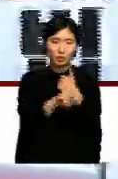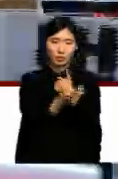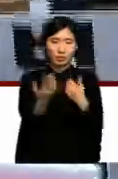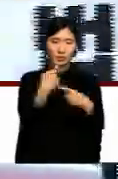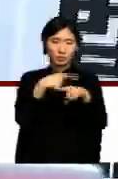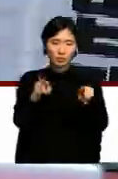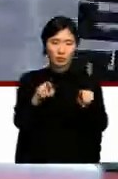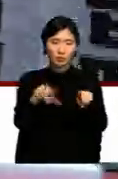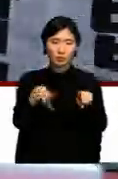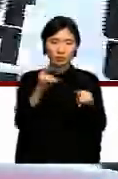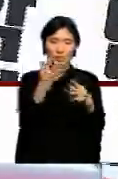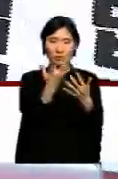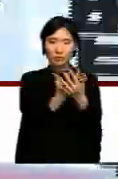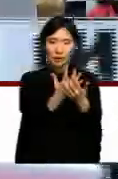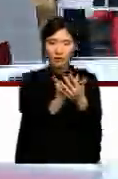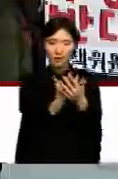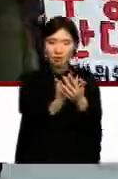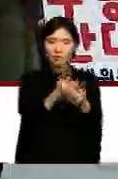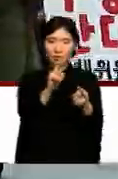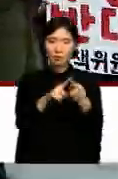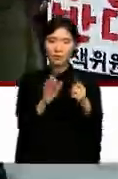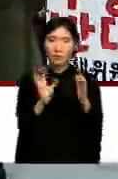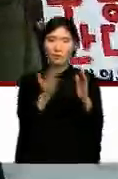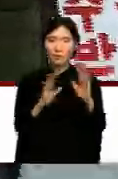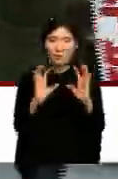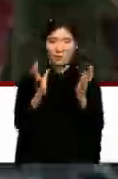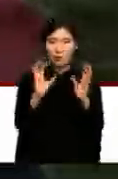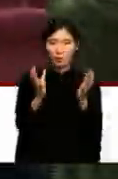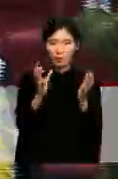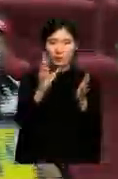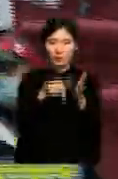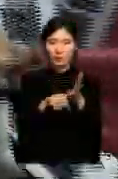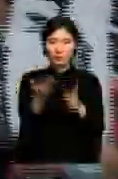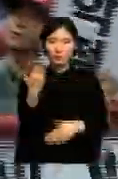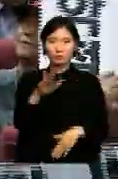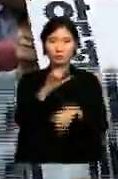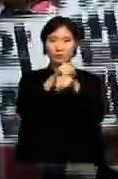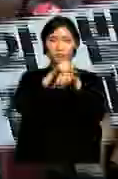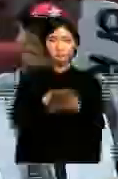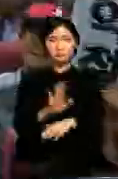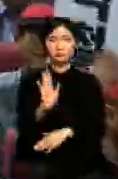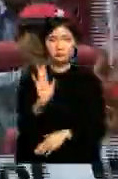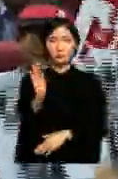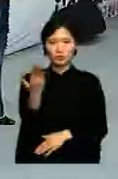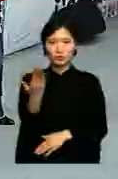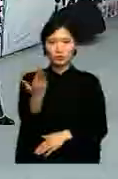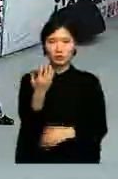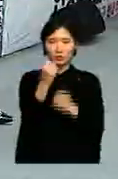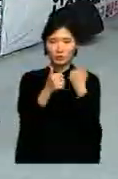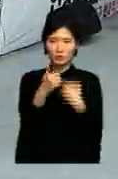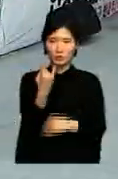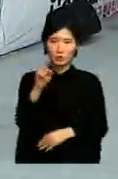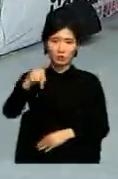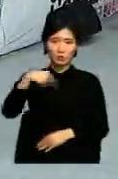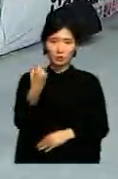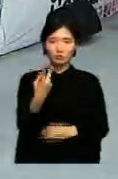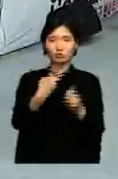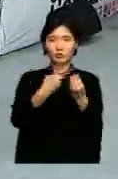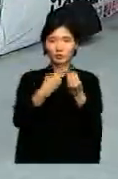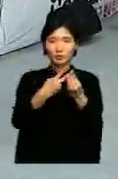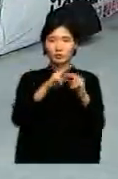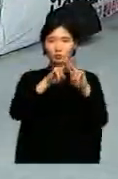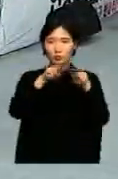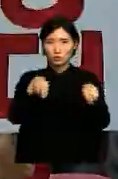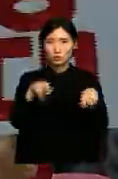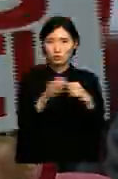초안을 다루는 공청회에 자리였지만 결국 무산됐습니다 주민 스위밍 위 이어 이번이 두 번째입니다